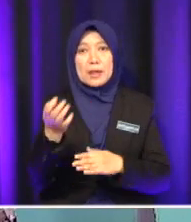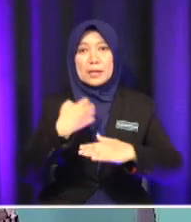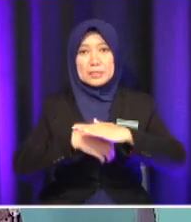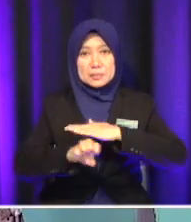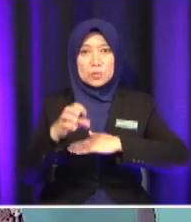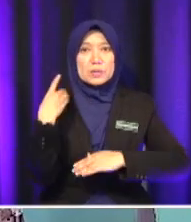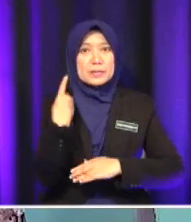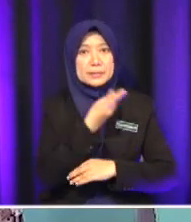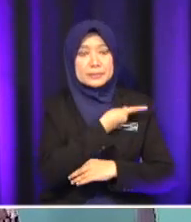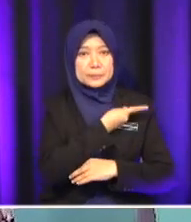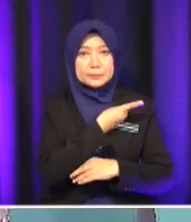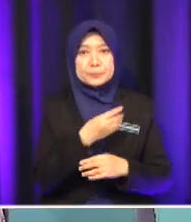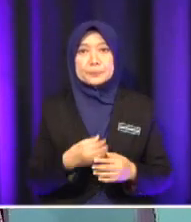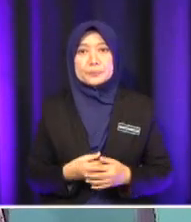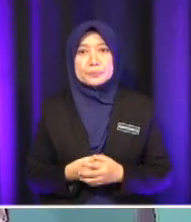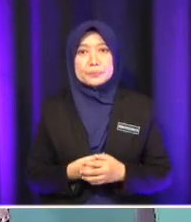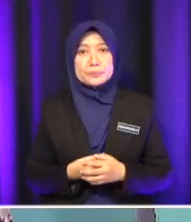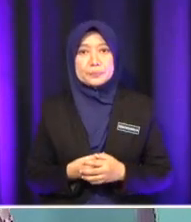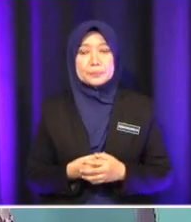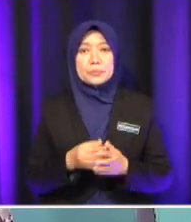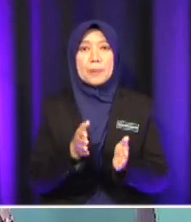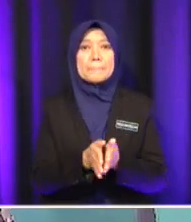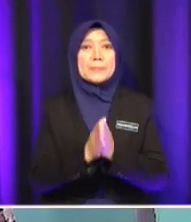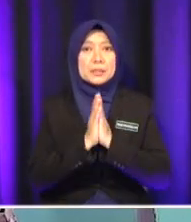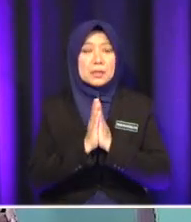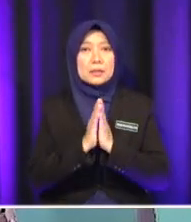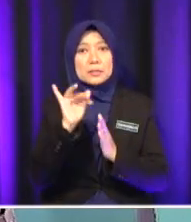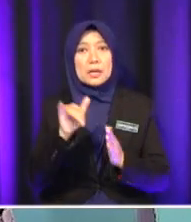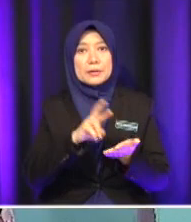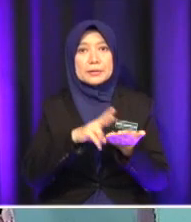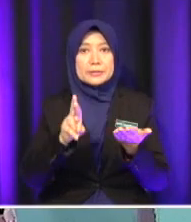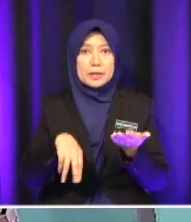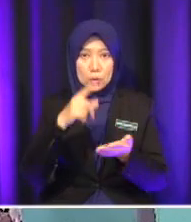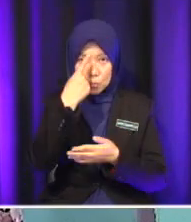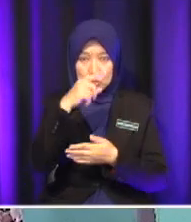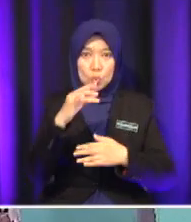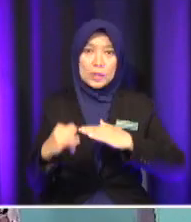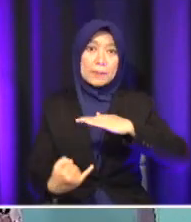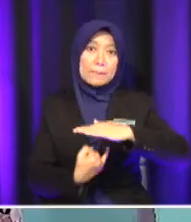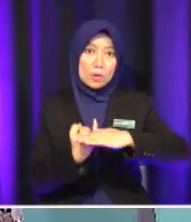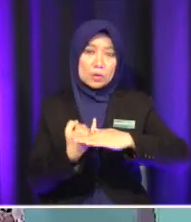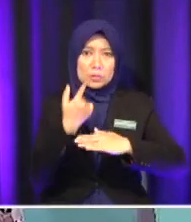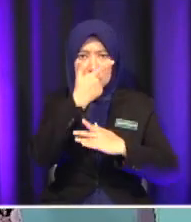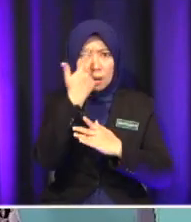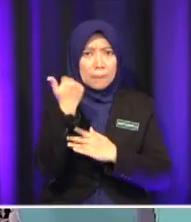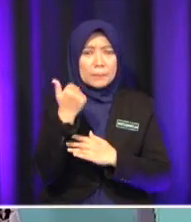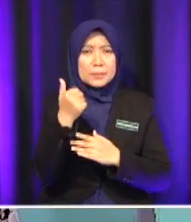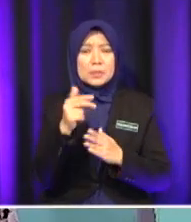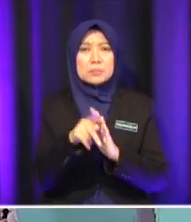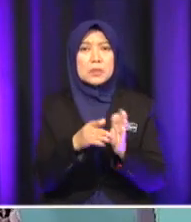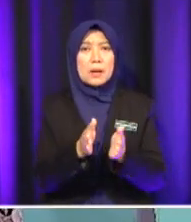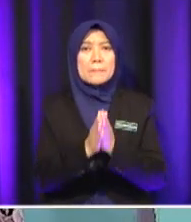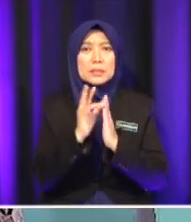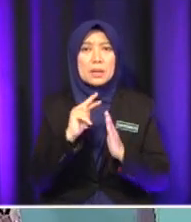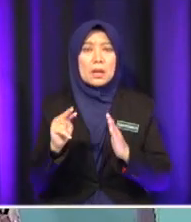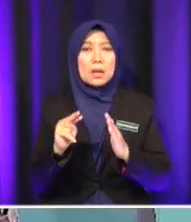kita Oke seterusnya ialah permintaan yang rendah untuk impor Kenapa permintaan rendah untuk